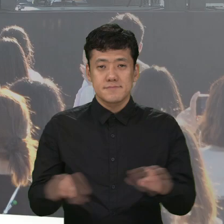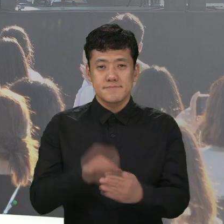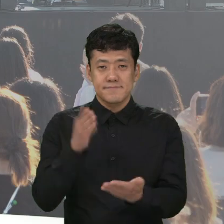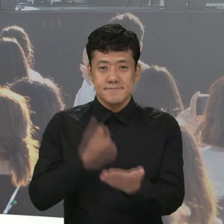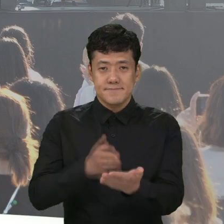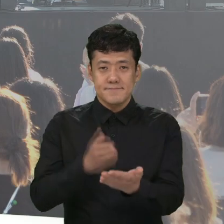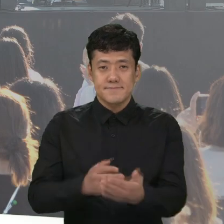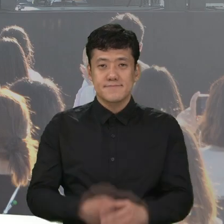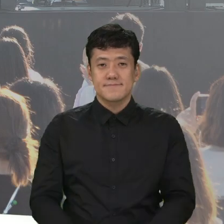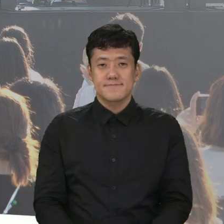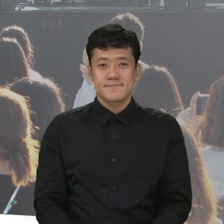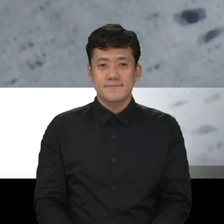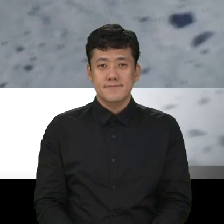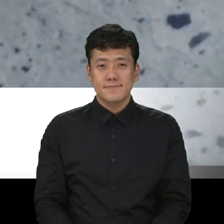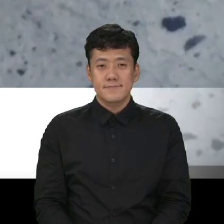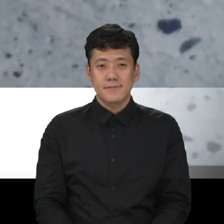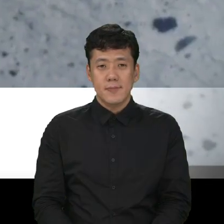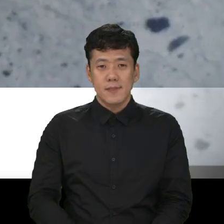간추린 소식입니다